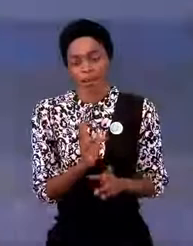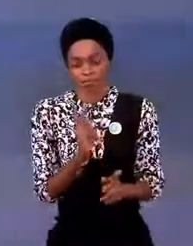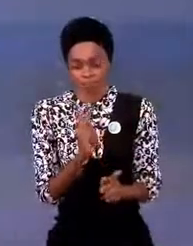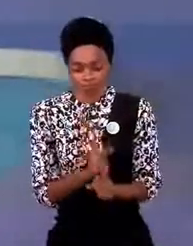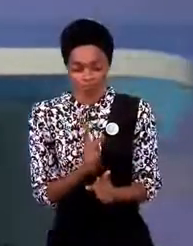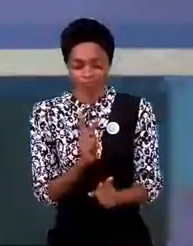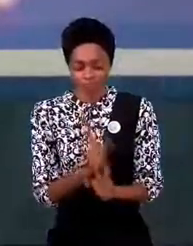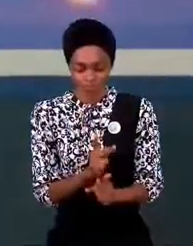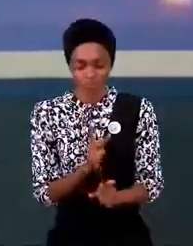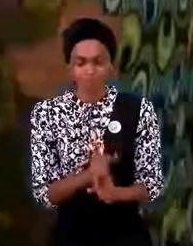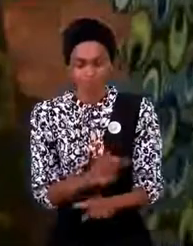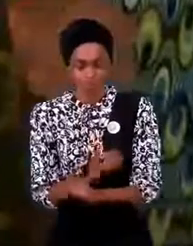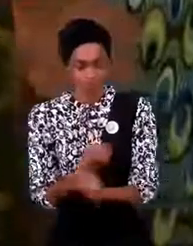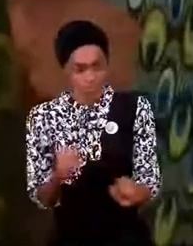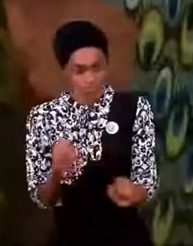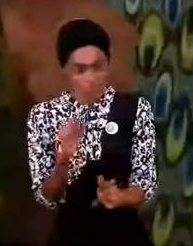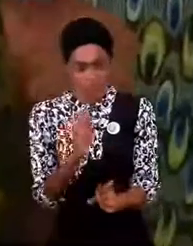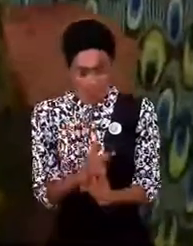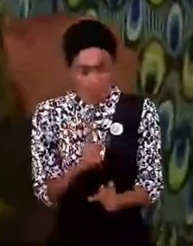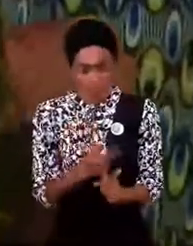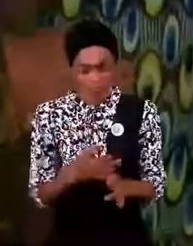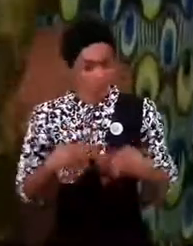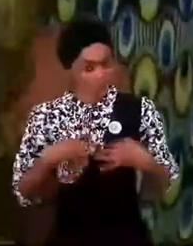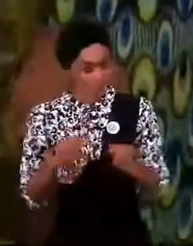délivrance. Viens prendre pour toi.